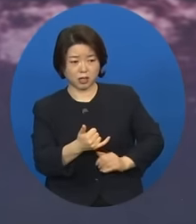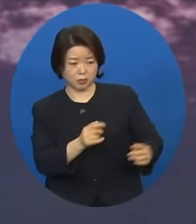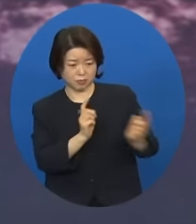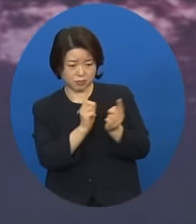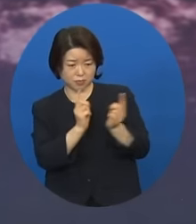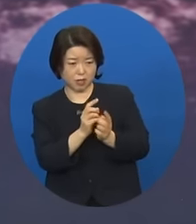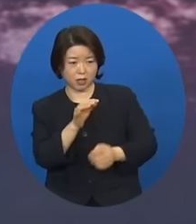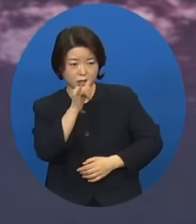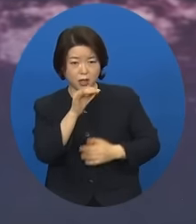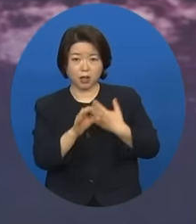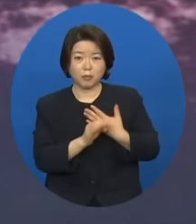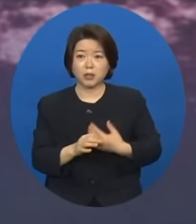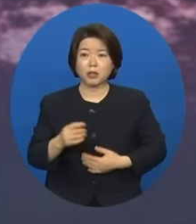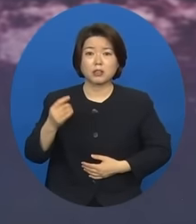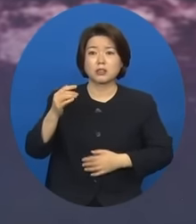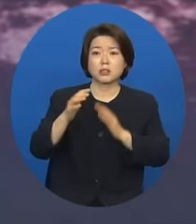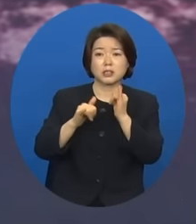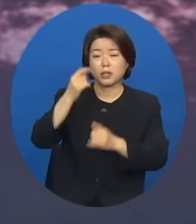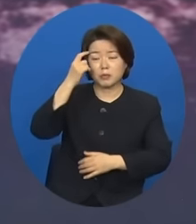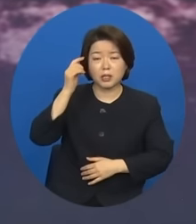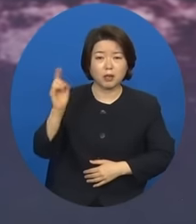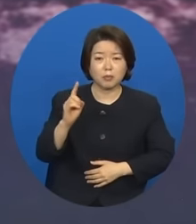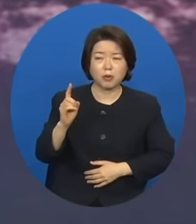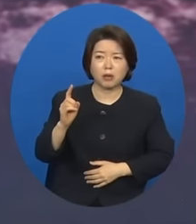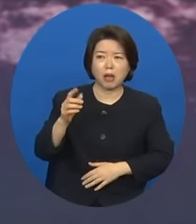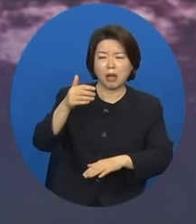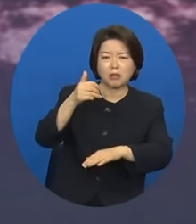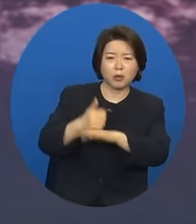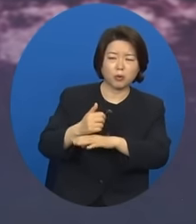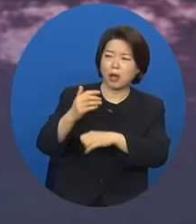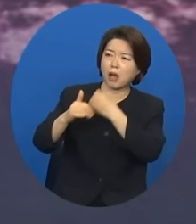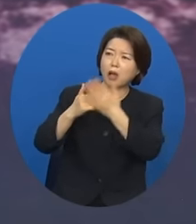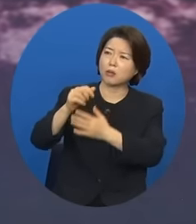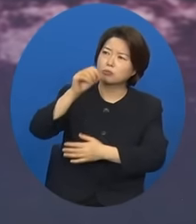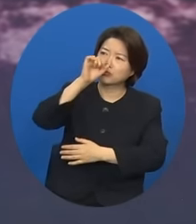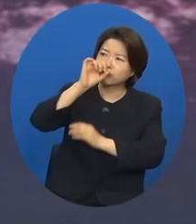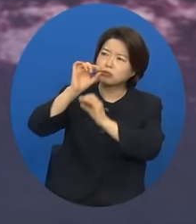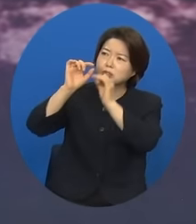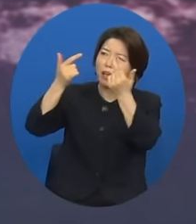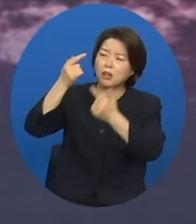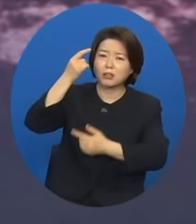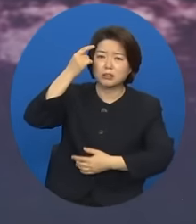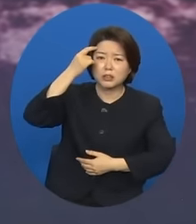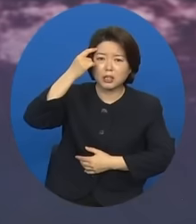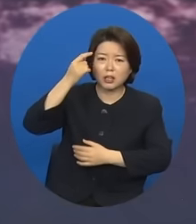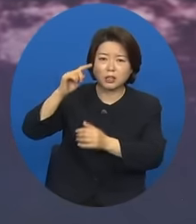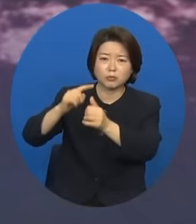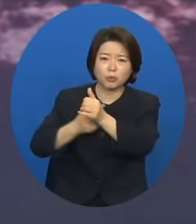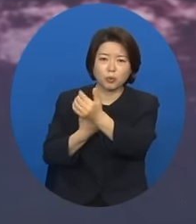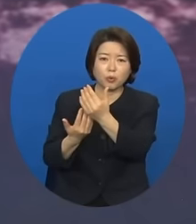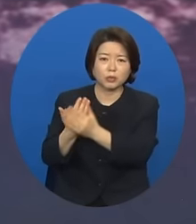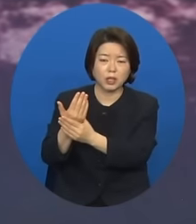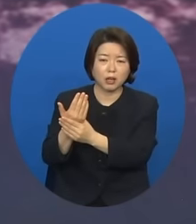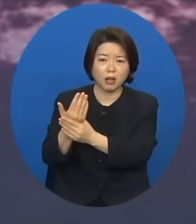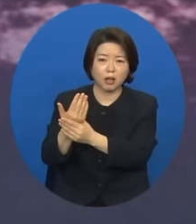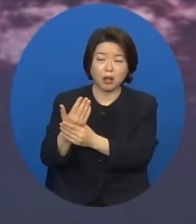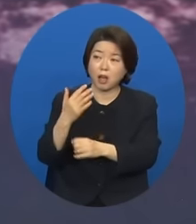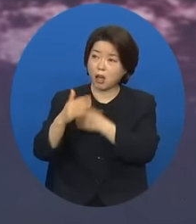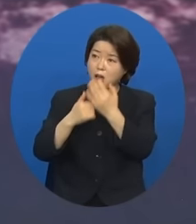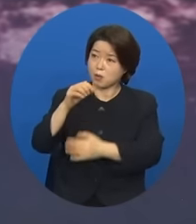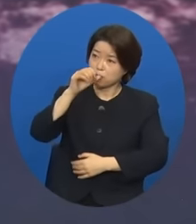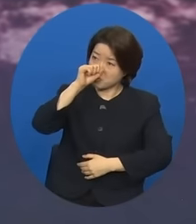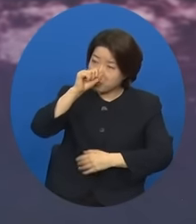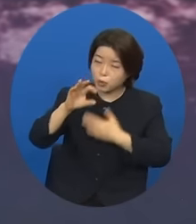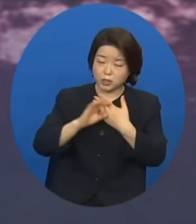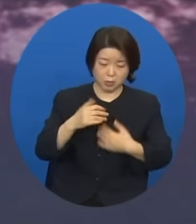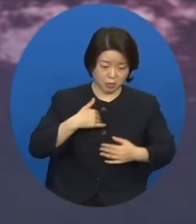핍박입니까 하나님 하시지 않아 이런 생각이 들 수 있어요 하나님이 선하다면 내 삶에 이런 고난이